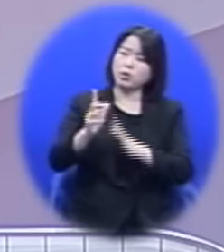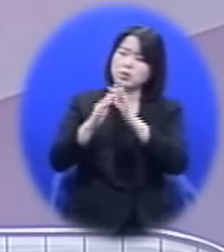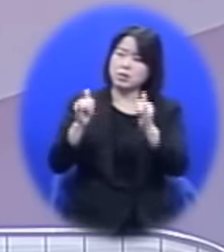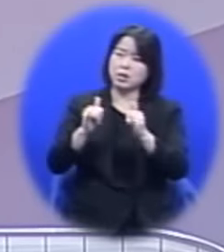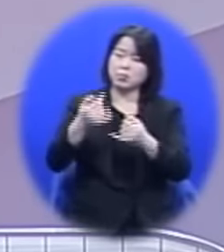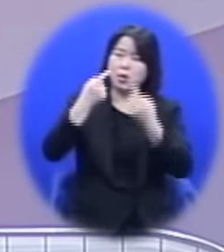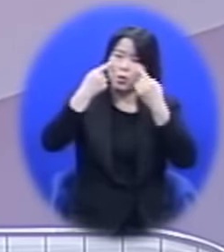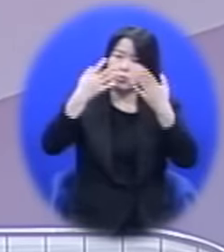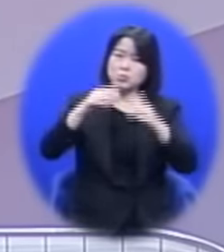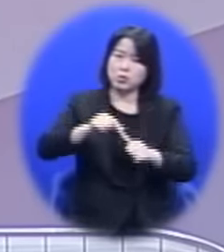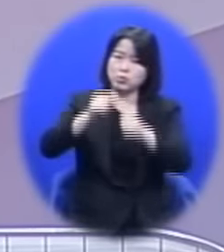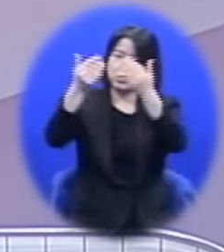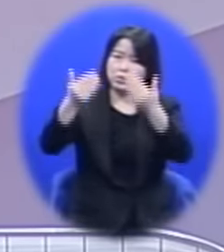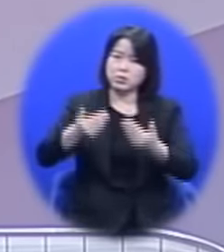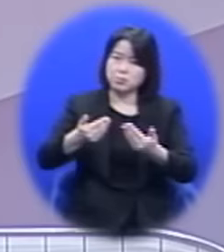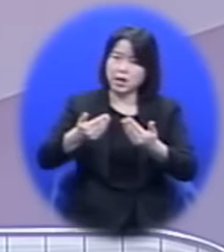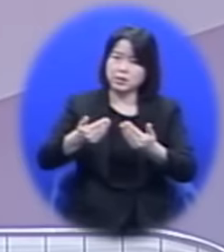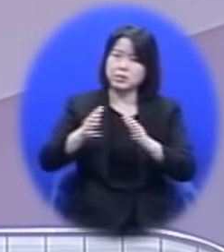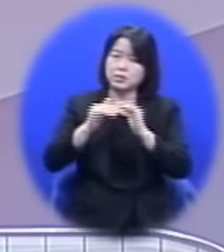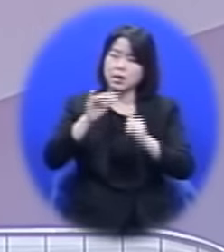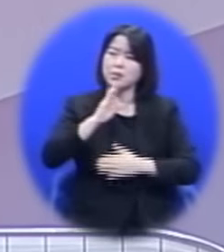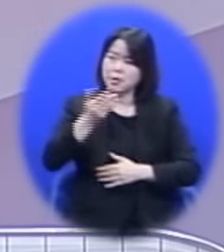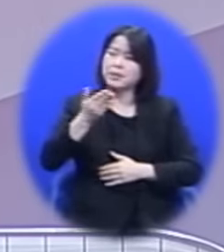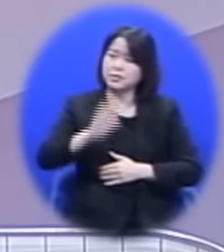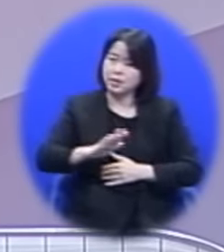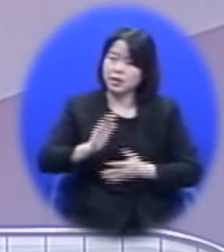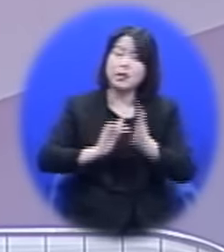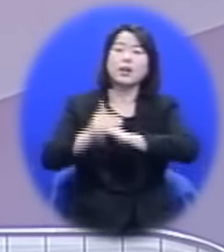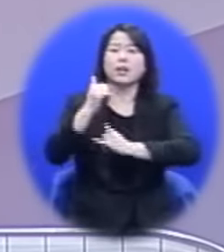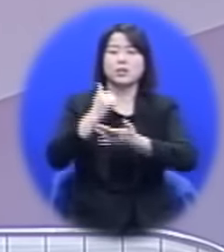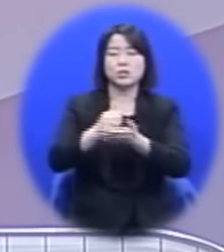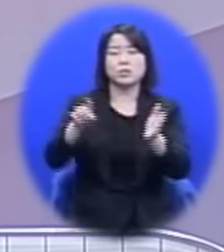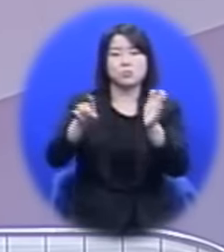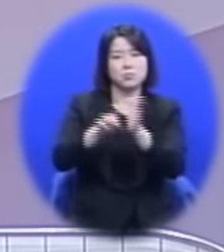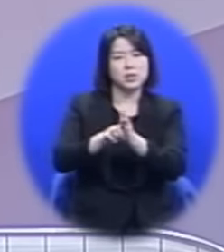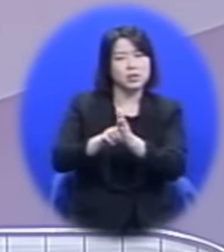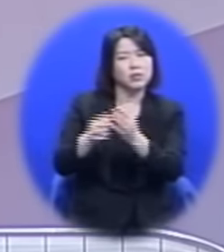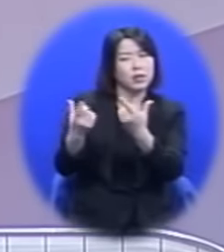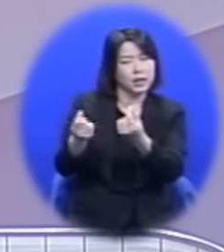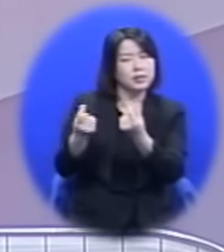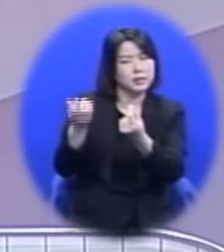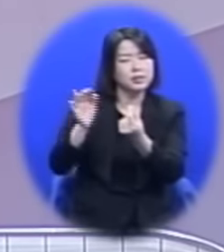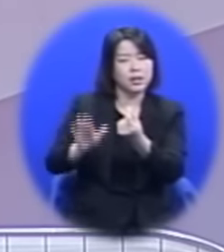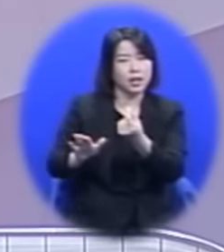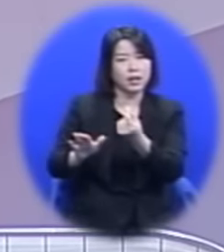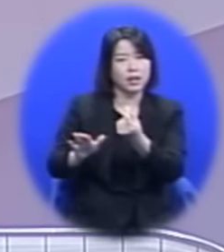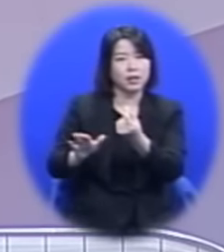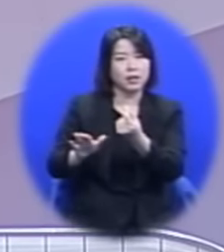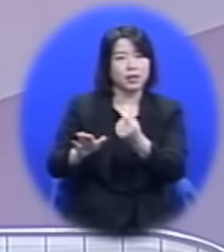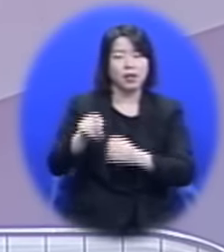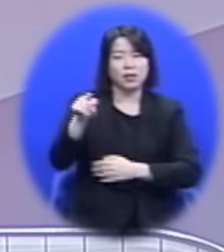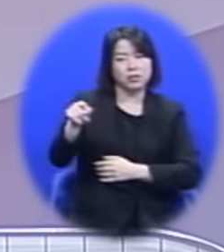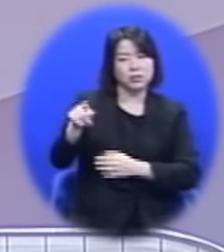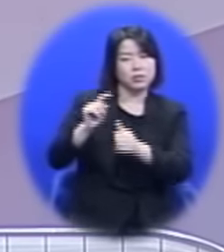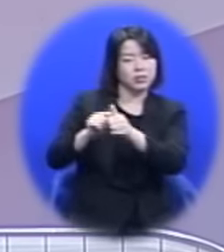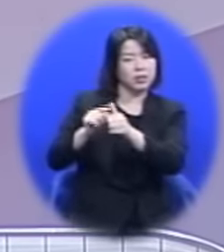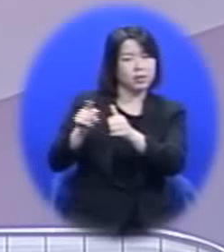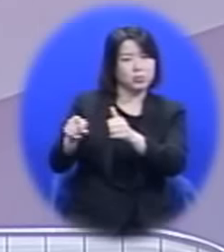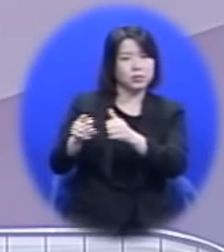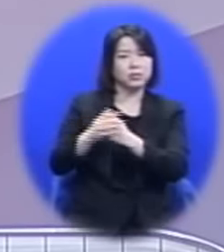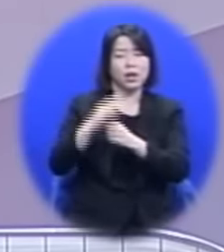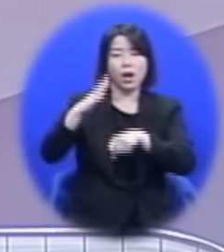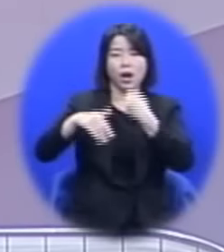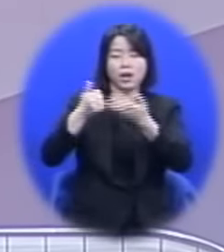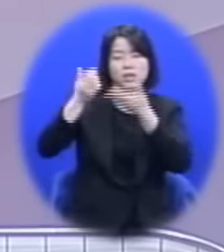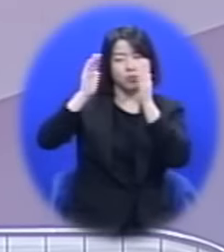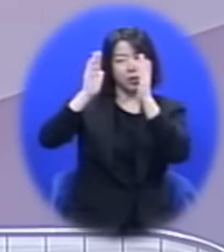분명히 구원받은 사람 같기는 한데 예수를 믿기는 하는 것 같은데 그에게 있어서는